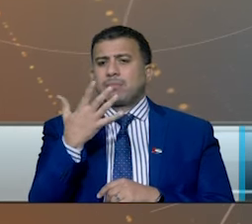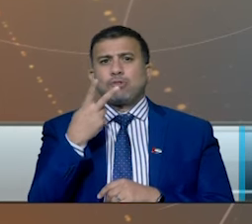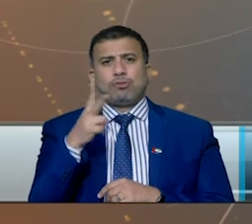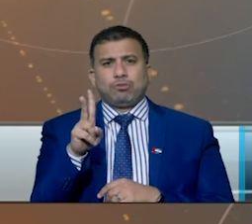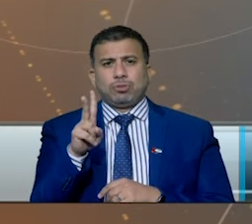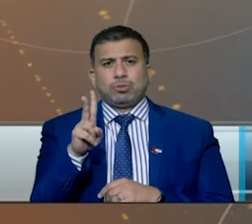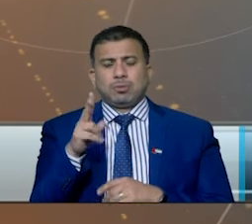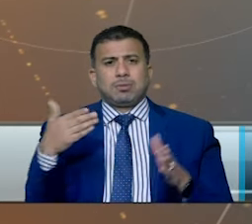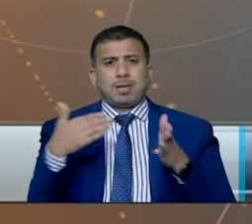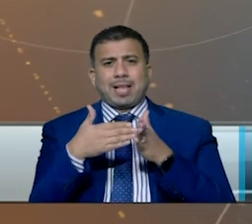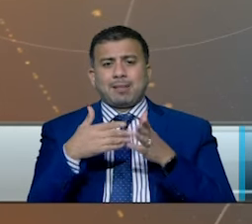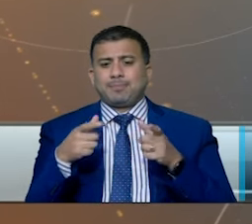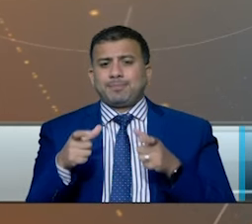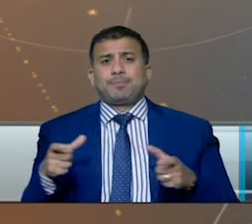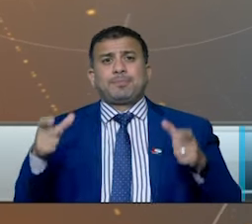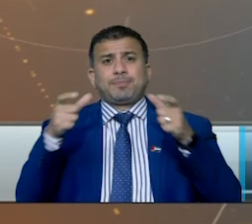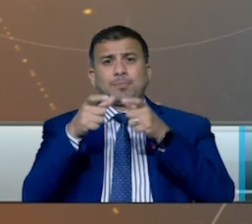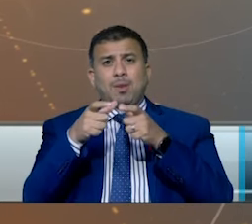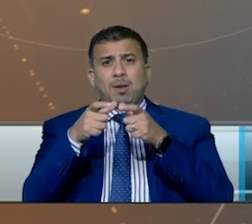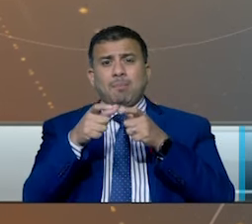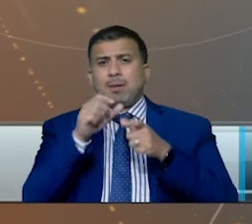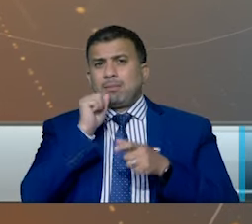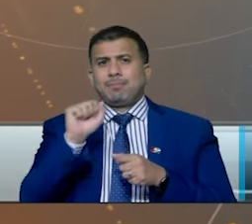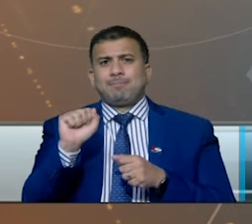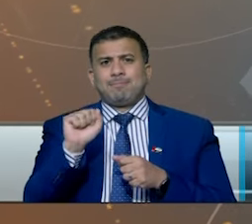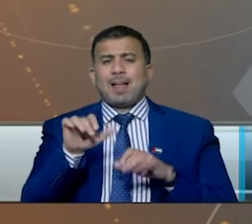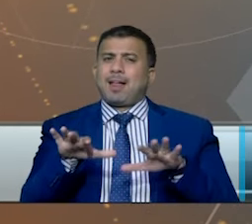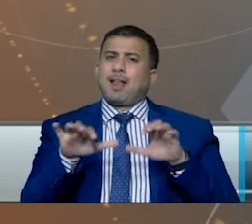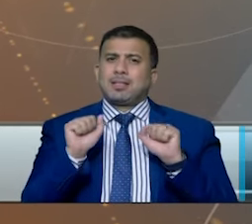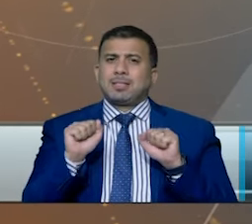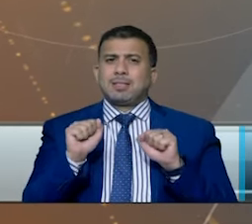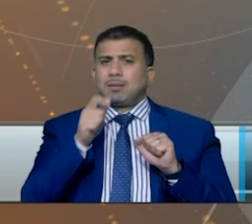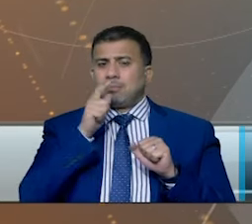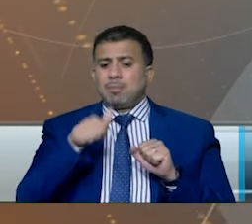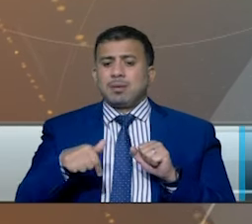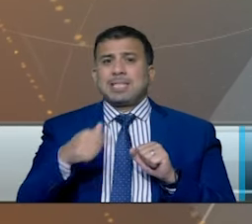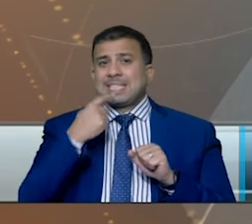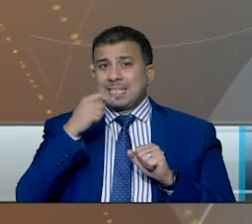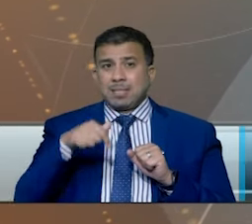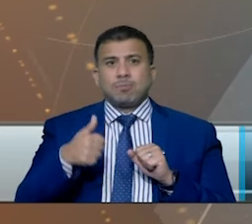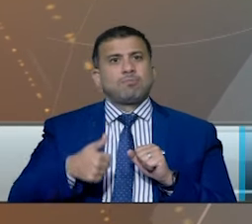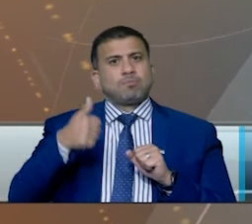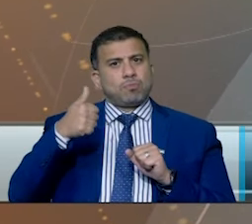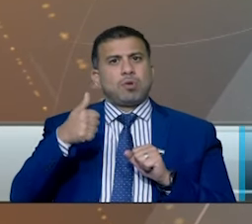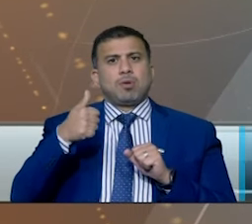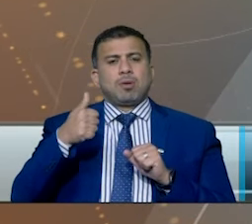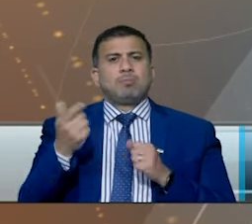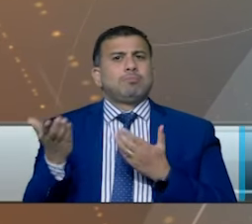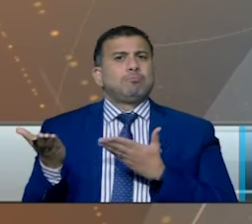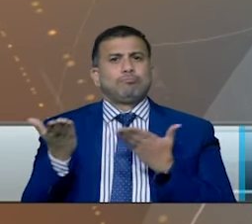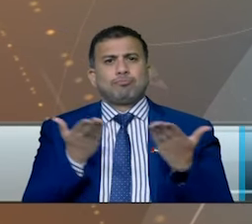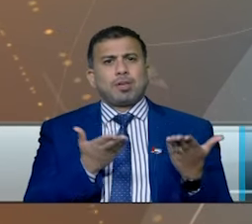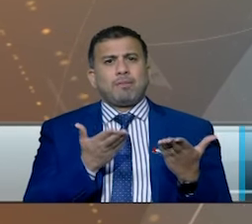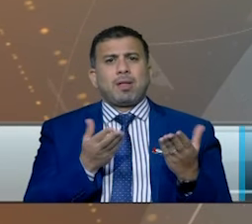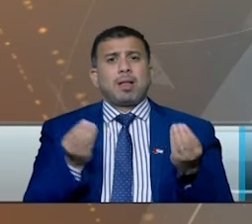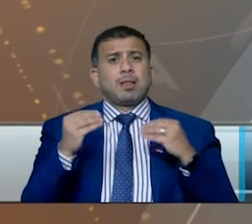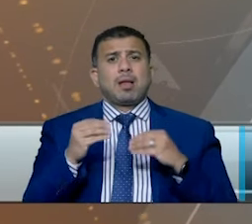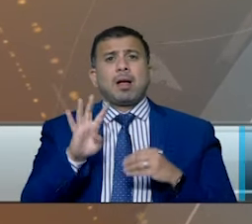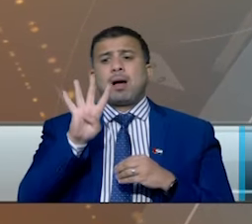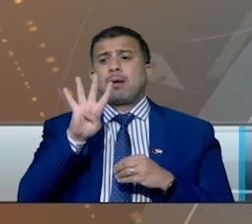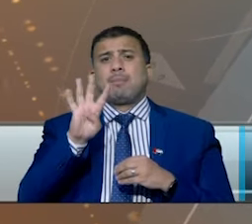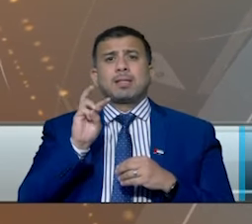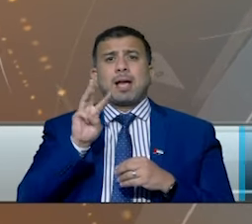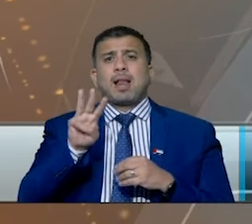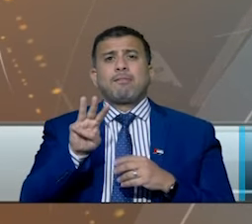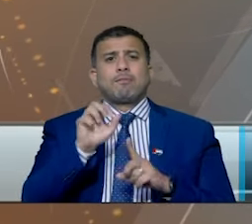2025 وذلك بعد ان اختتمت القمه فعاليتها هذا العام بنجاح كبير تمثل في استضافه اكثر